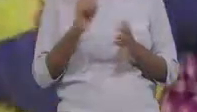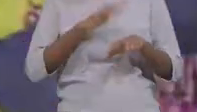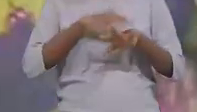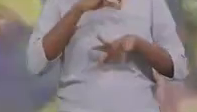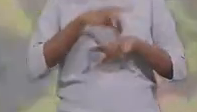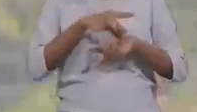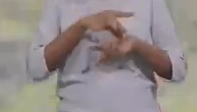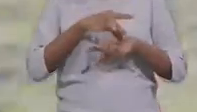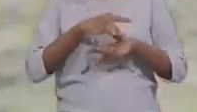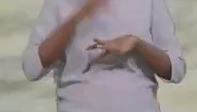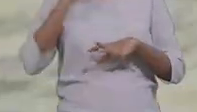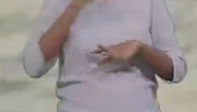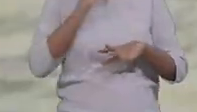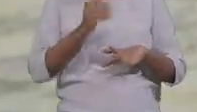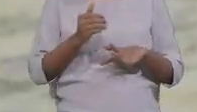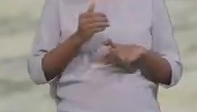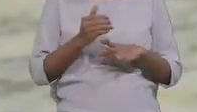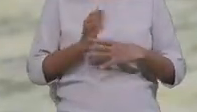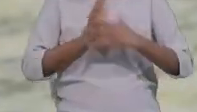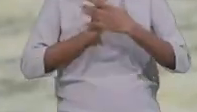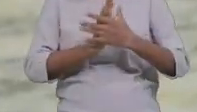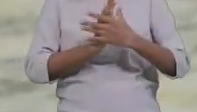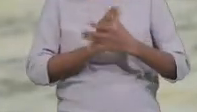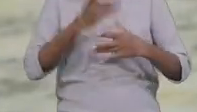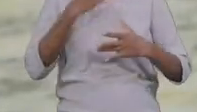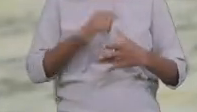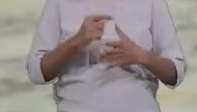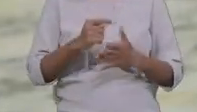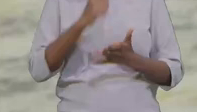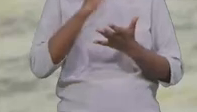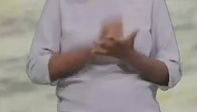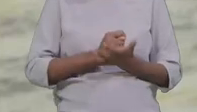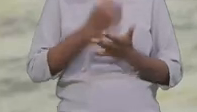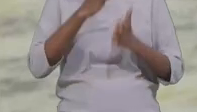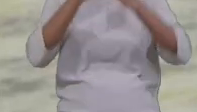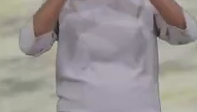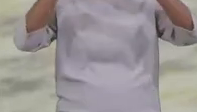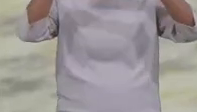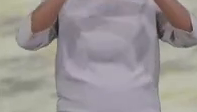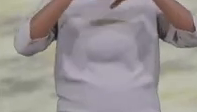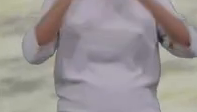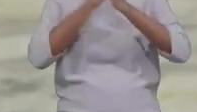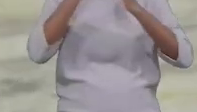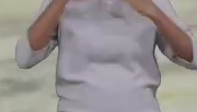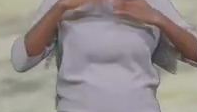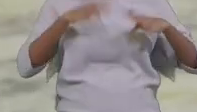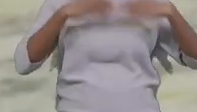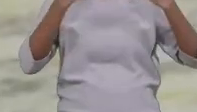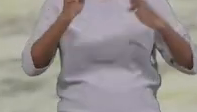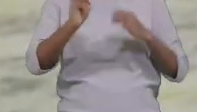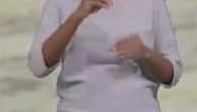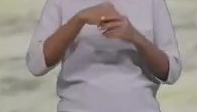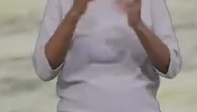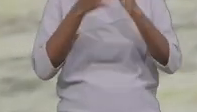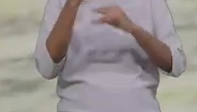Les choses sur la terre ne vont pas empêcher le trésor du ciel que tu les as